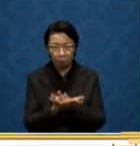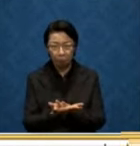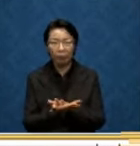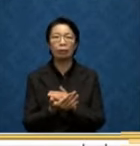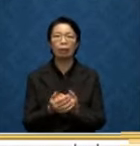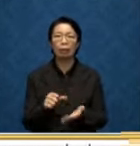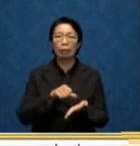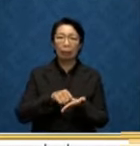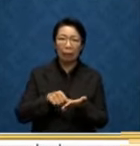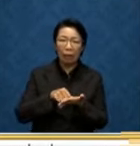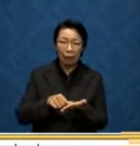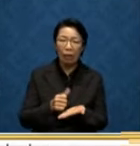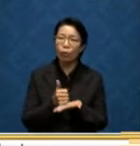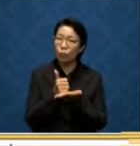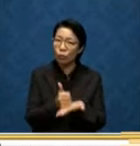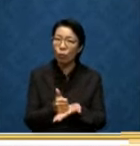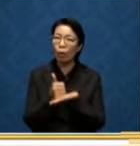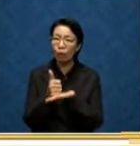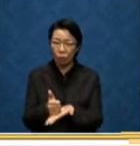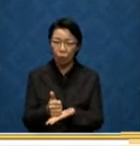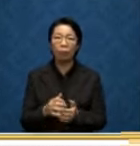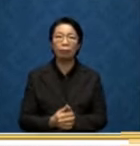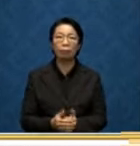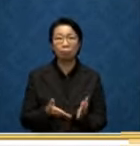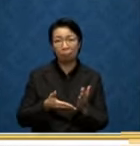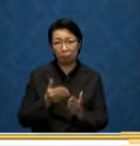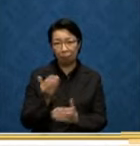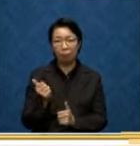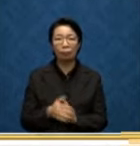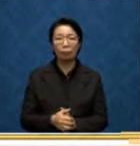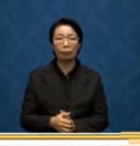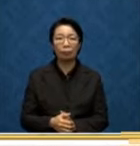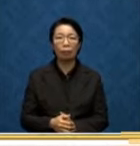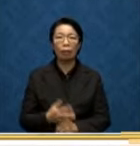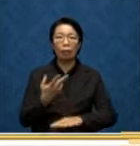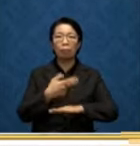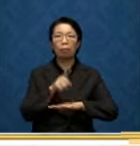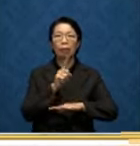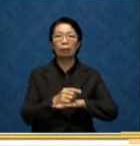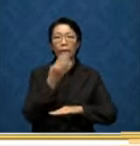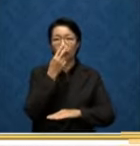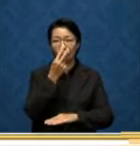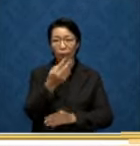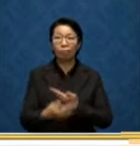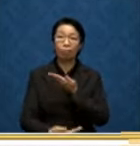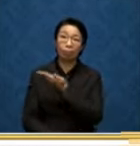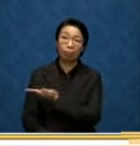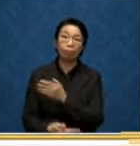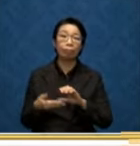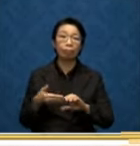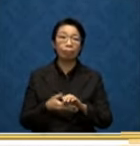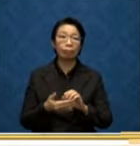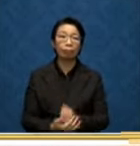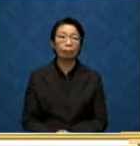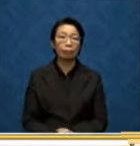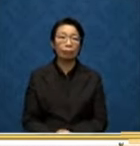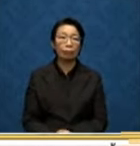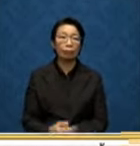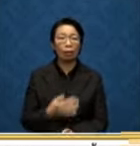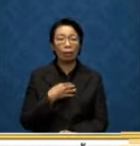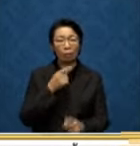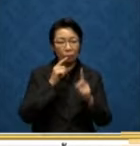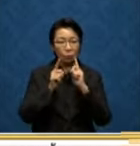แก้ไขสังคมนี้ให้มันลุล่วงไปท่านประธานคะขอภาพต่อไปค่ะเราพูดกันอยู่เสม